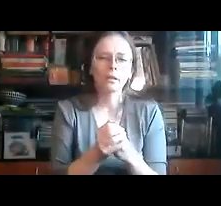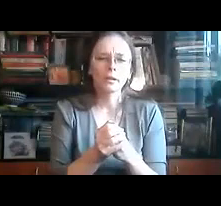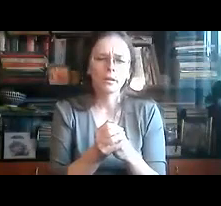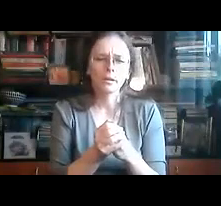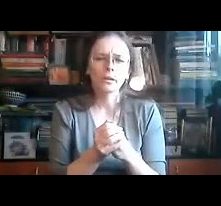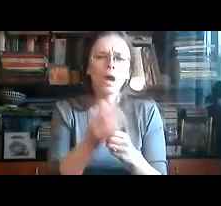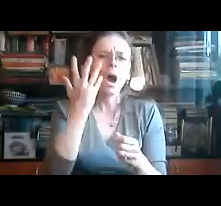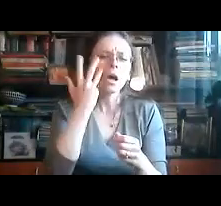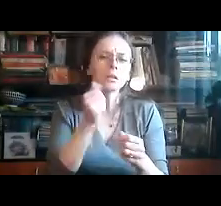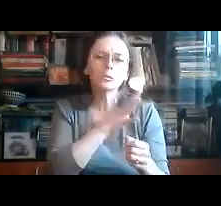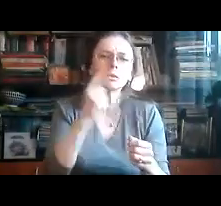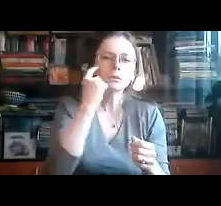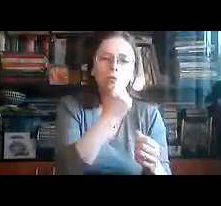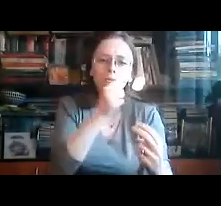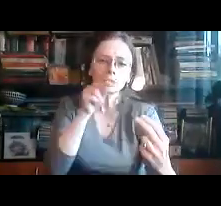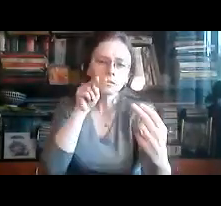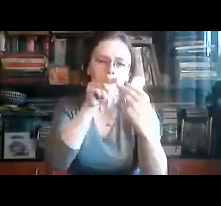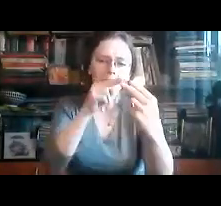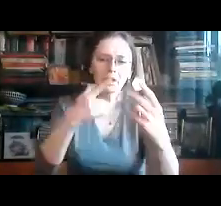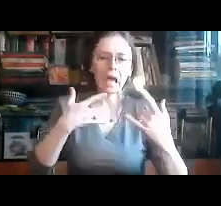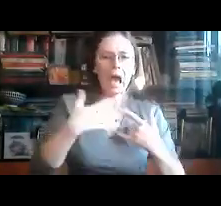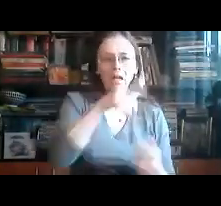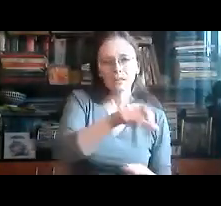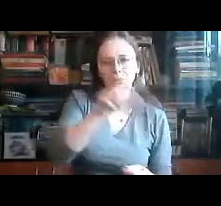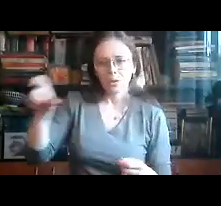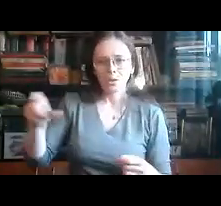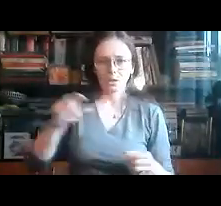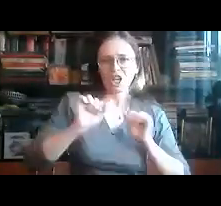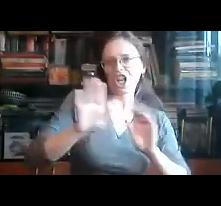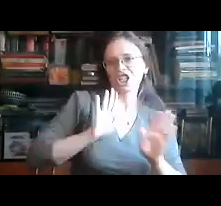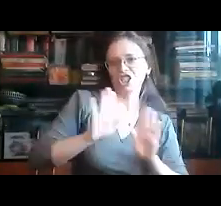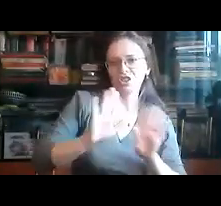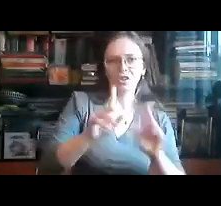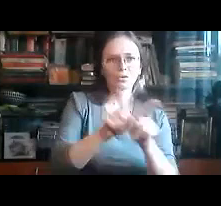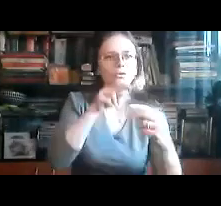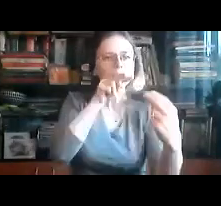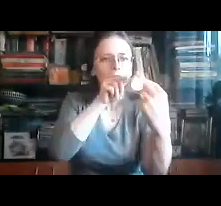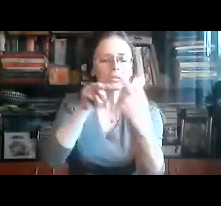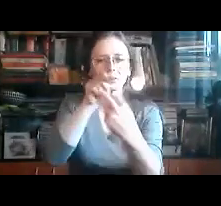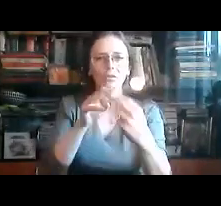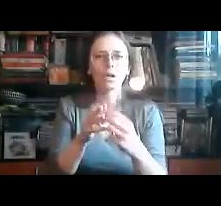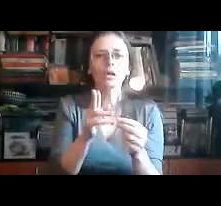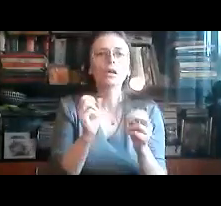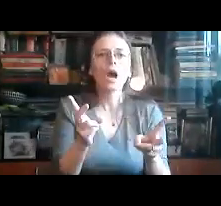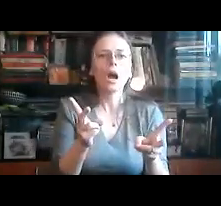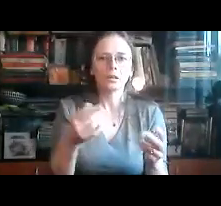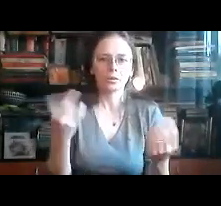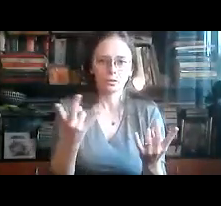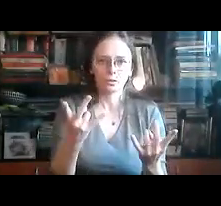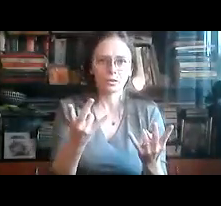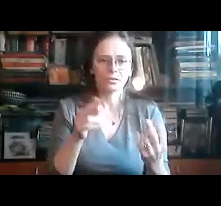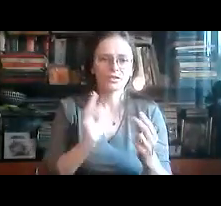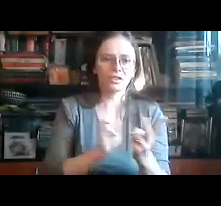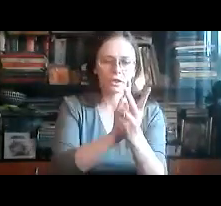там, допустим, с актерами моей актерской студии, либо вот срочно вот сейчас все бросать и